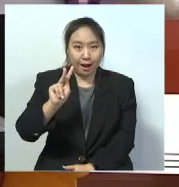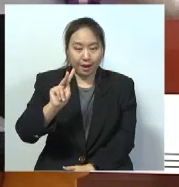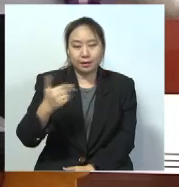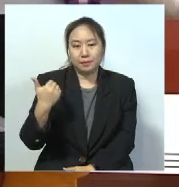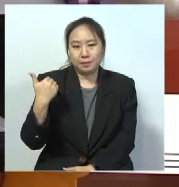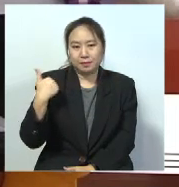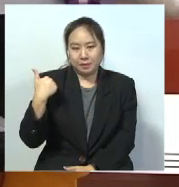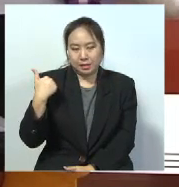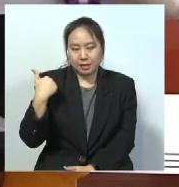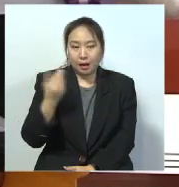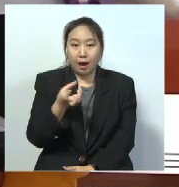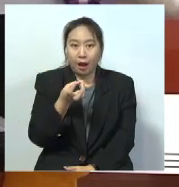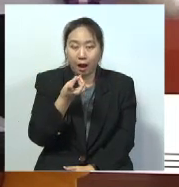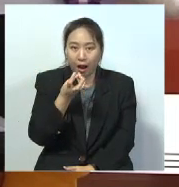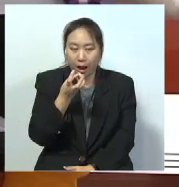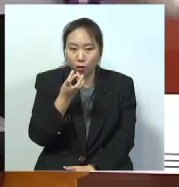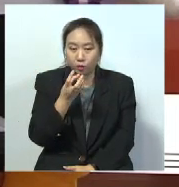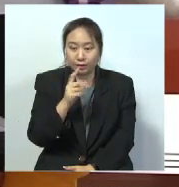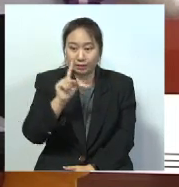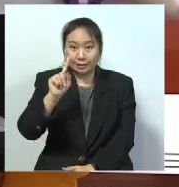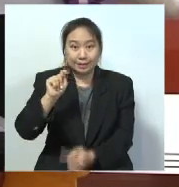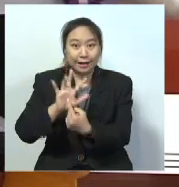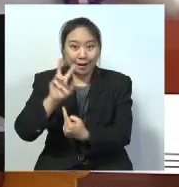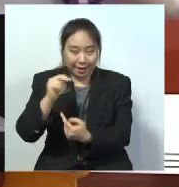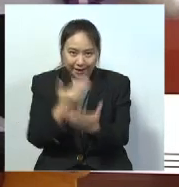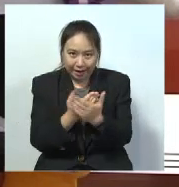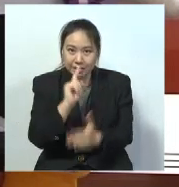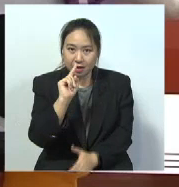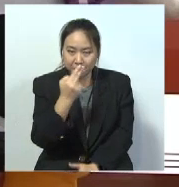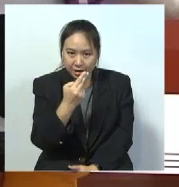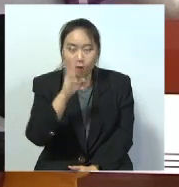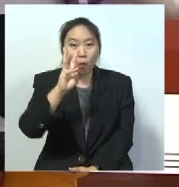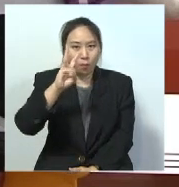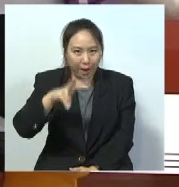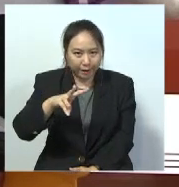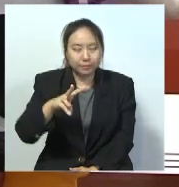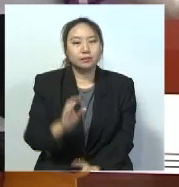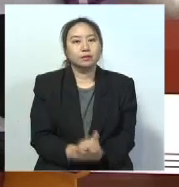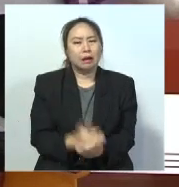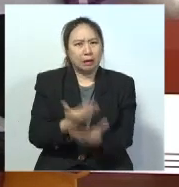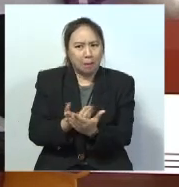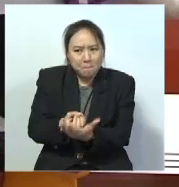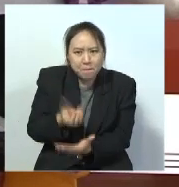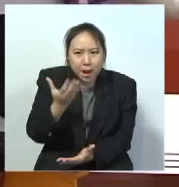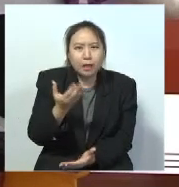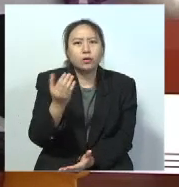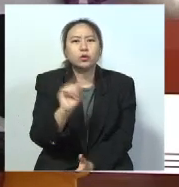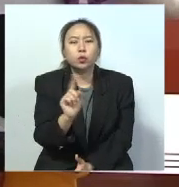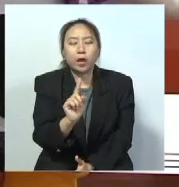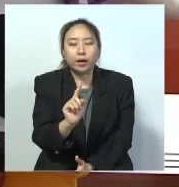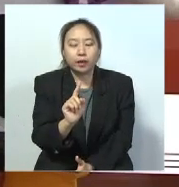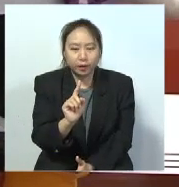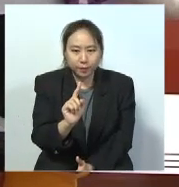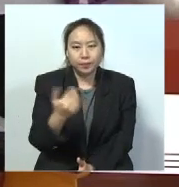ดเนี่ยรับซื้อเนี่ย 16,000 บาทต่อตันแล้วนะครับ คือราคาสูงมากส่วนหนึ่งเนี่ยจริงๆแล้วก็มีหลายปัจจัยแต่ว่าหนึ่ง